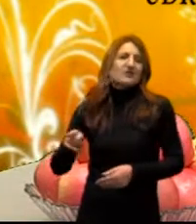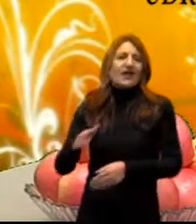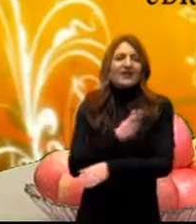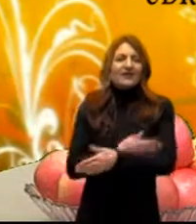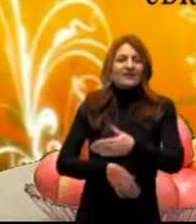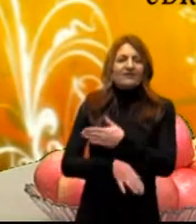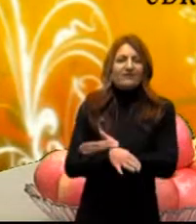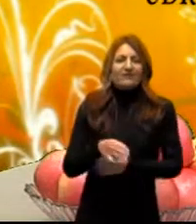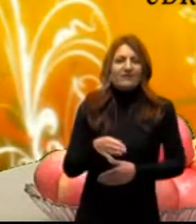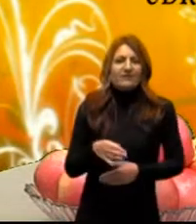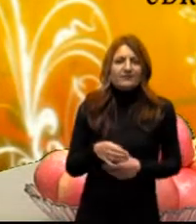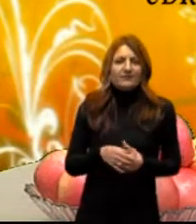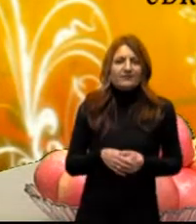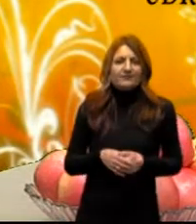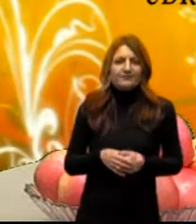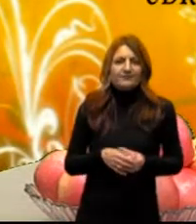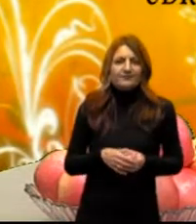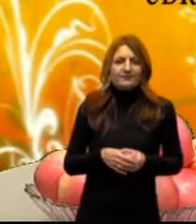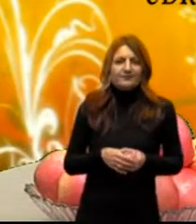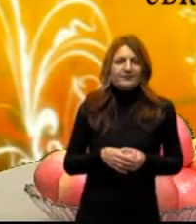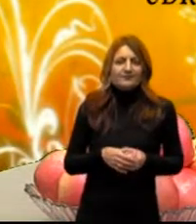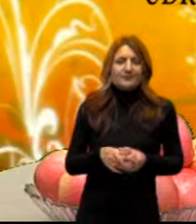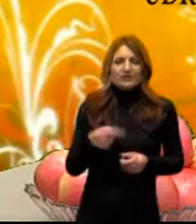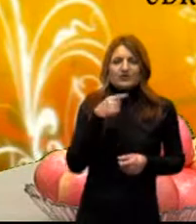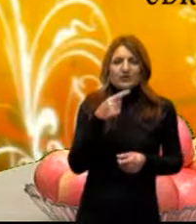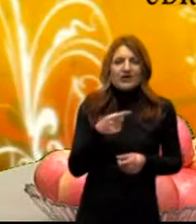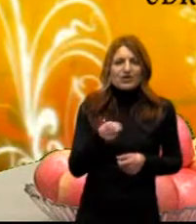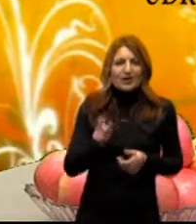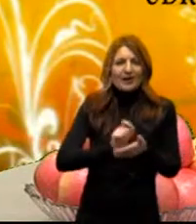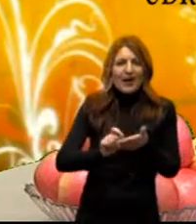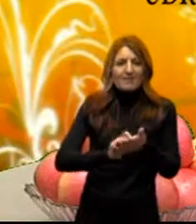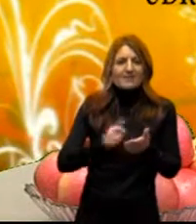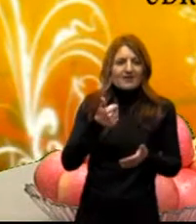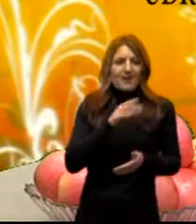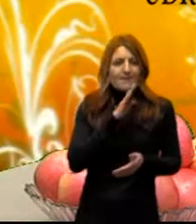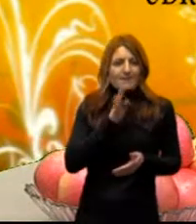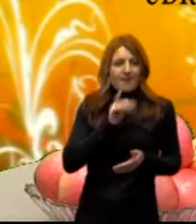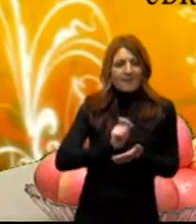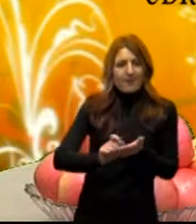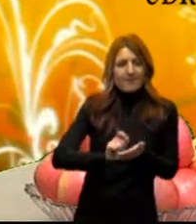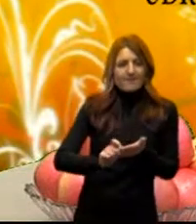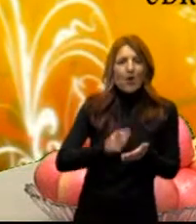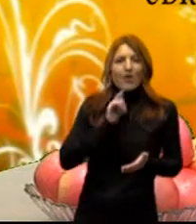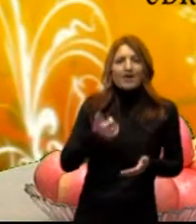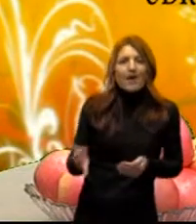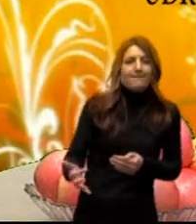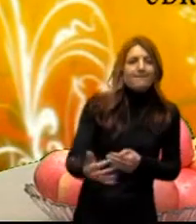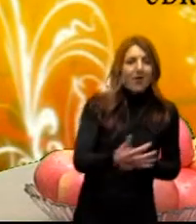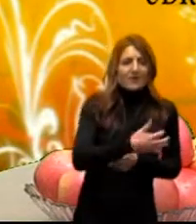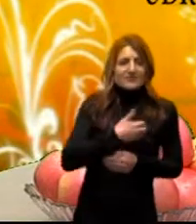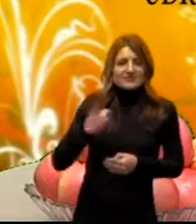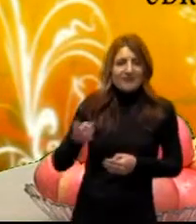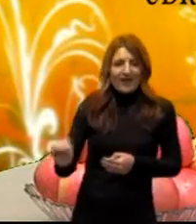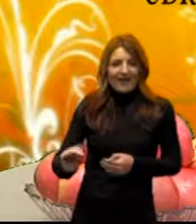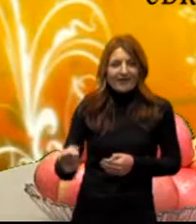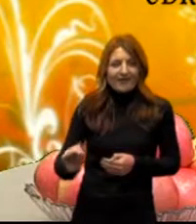invaliditetom. Tako da, evo, ja ću vam samo reći, ovo je napisala jedna mama koja je posvojila dijete.